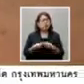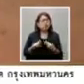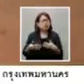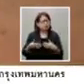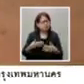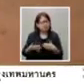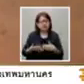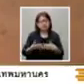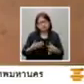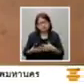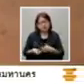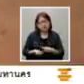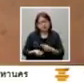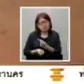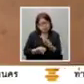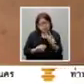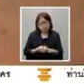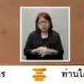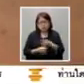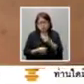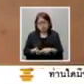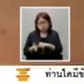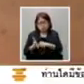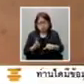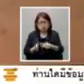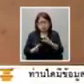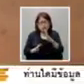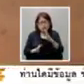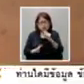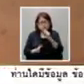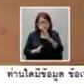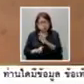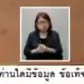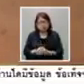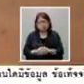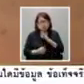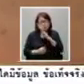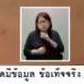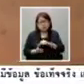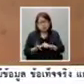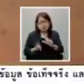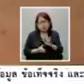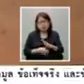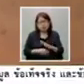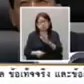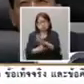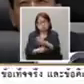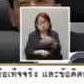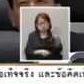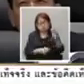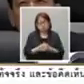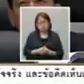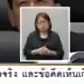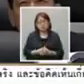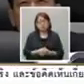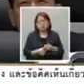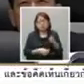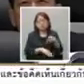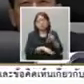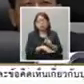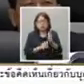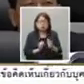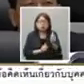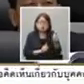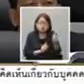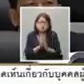อดฉะนั้นท่านต้องถอนคำพูดนะครับถ้าไม่งั้นผมไปจะไม่ท่านพูดแล้ว ผมคิดว่าท่านเป็นประธานที่ดีมากก็แล้ว